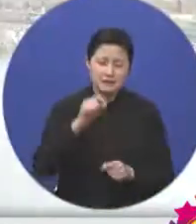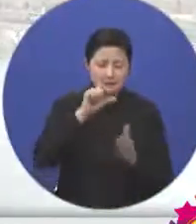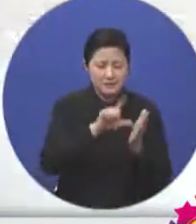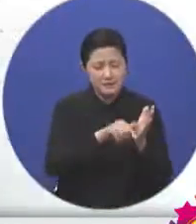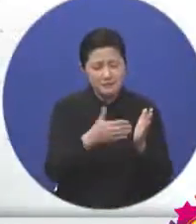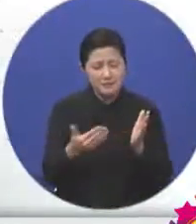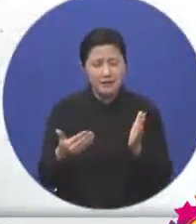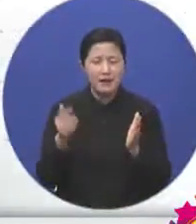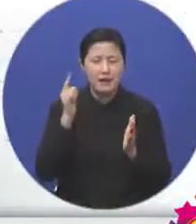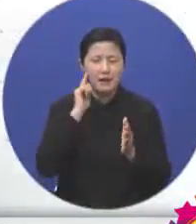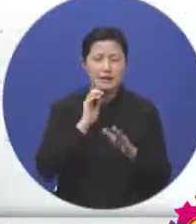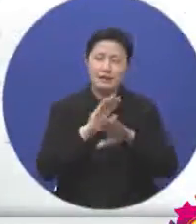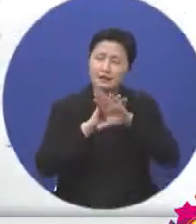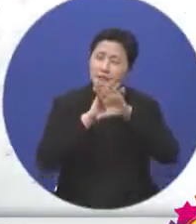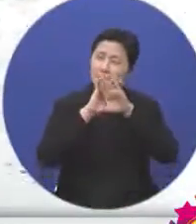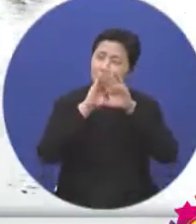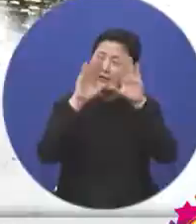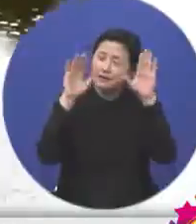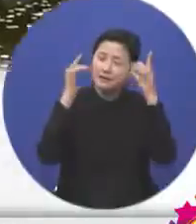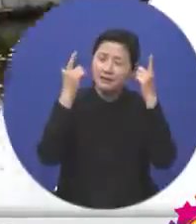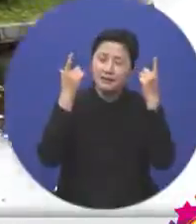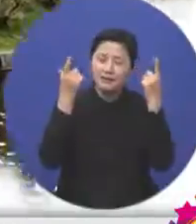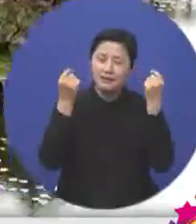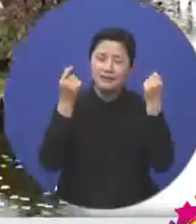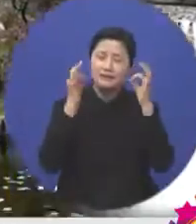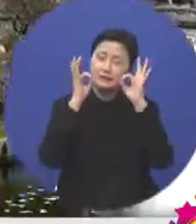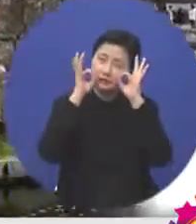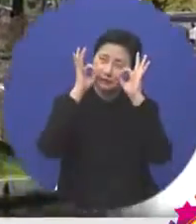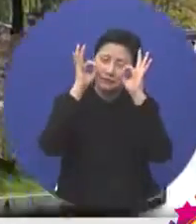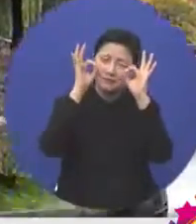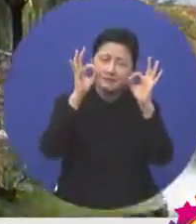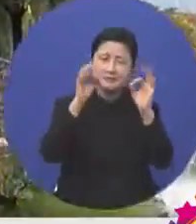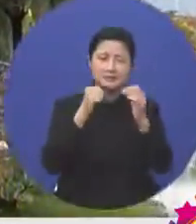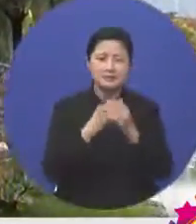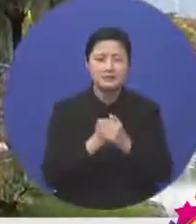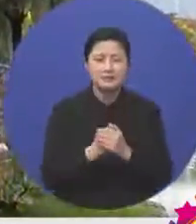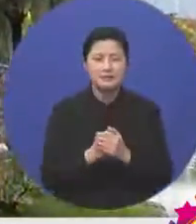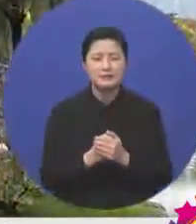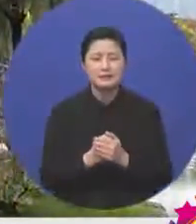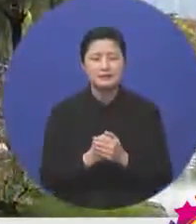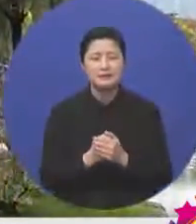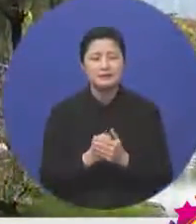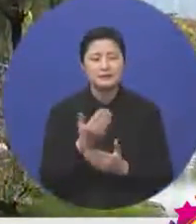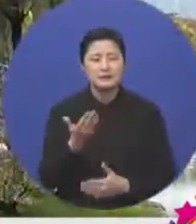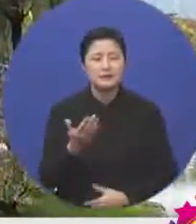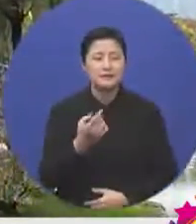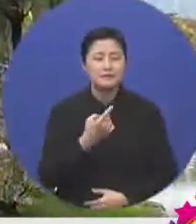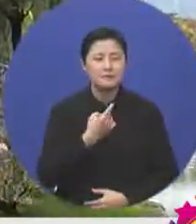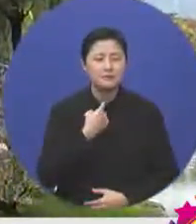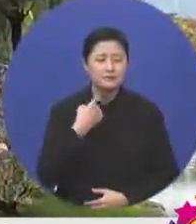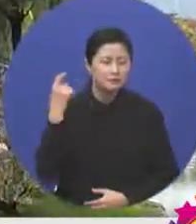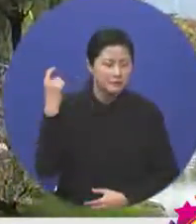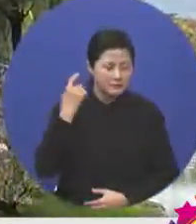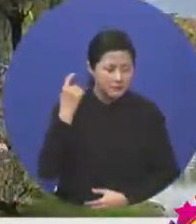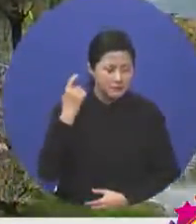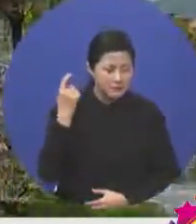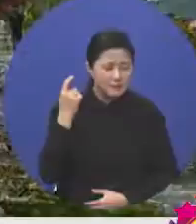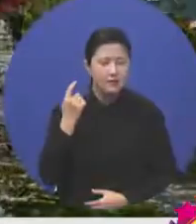긴 세월 하루같이 하늘만 쳐다보네 그이의